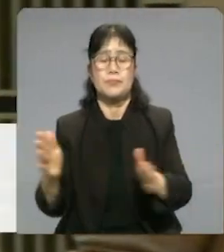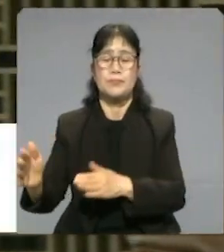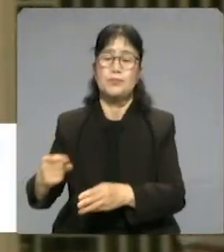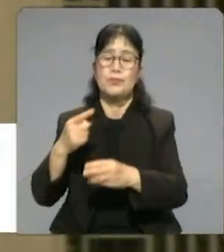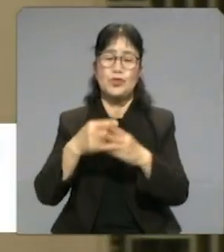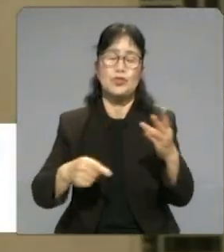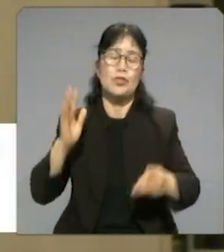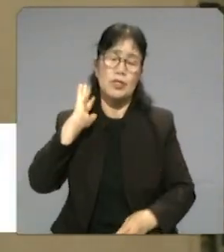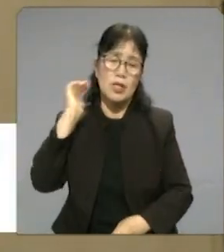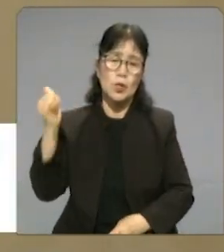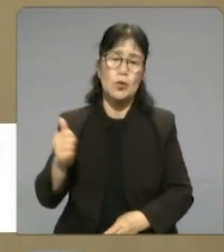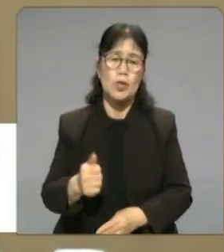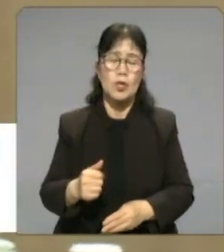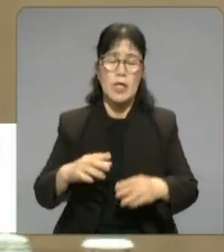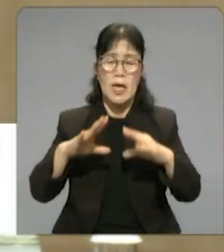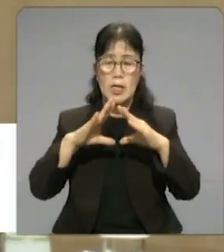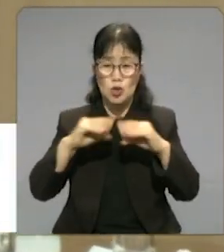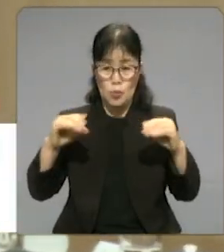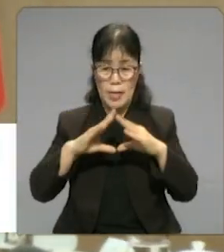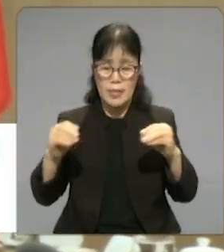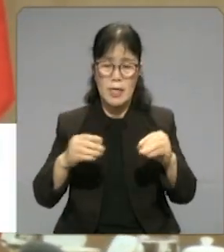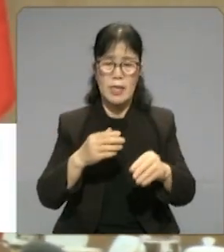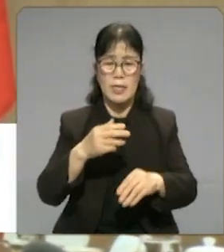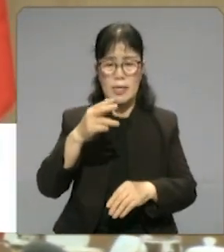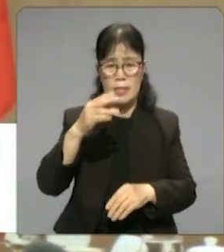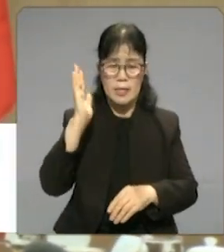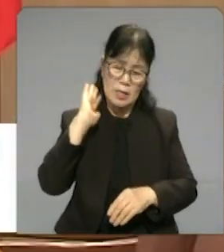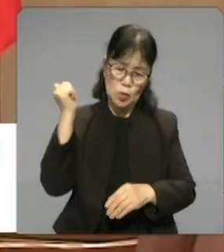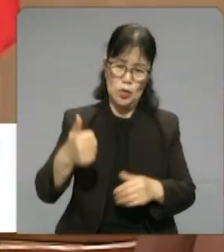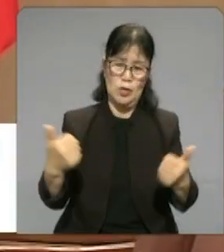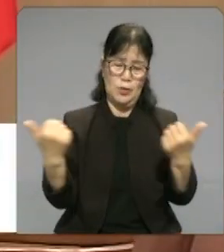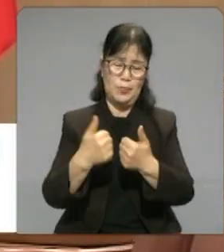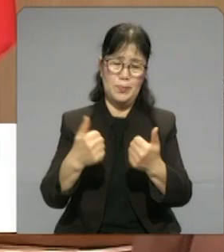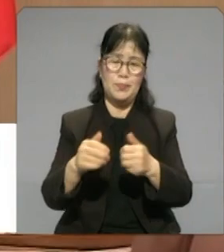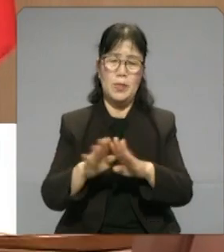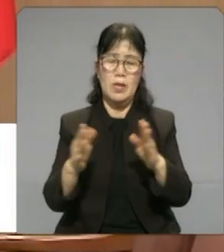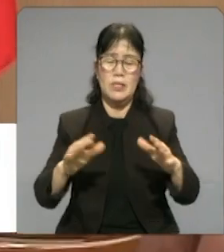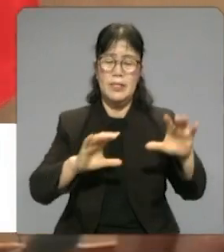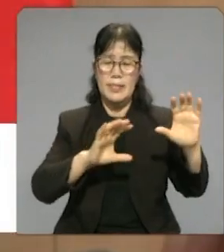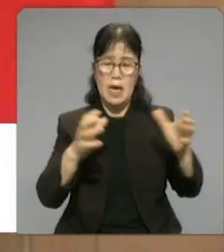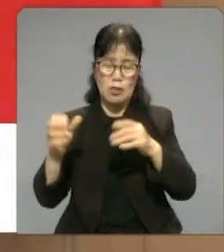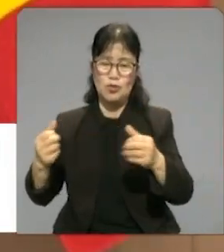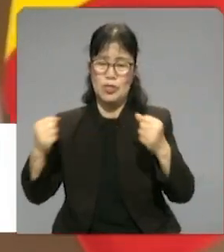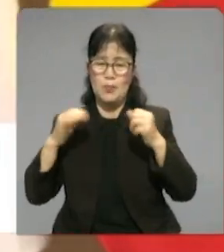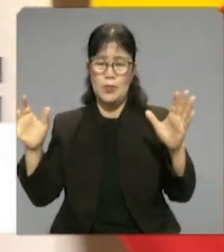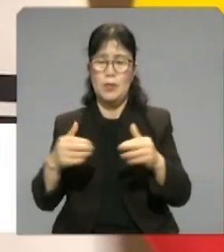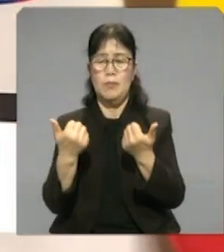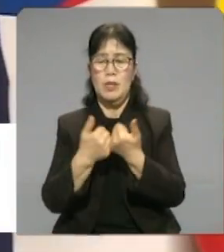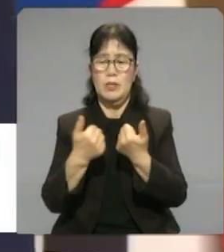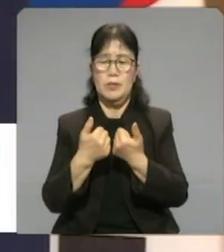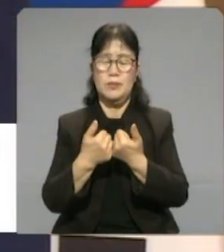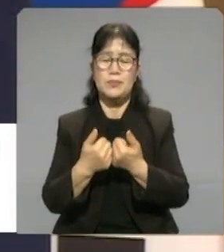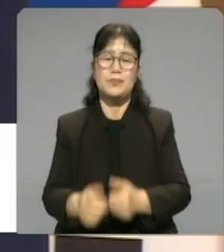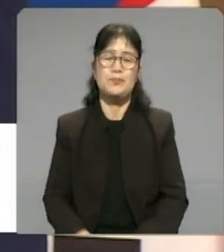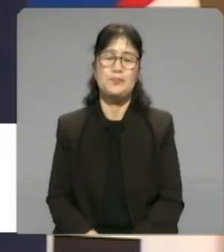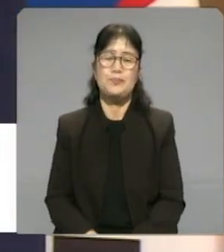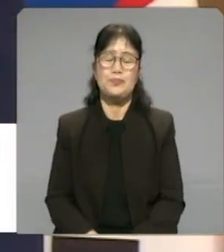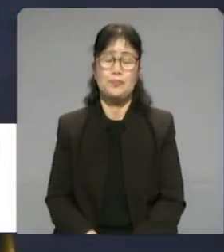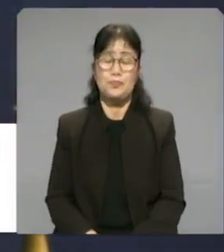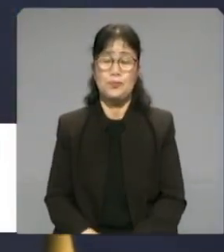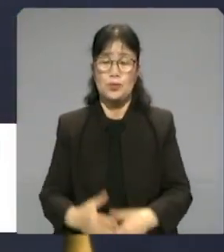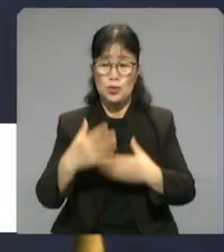윤석열 대통령이 클라우스 요하니스 루마니아 대통령과 정상회담을 갖고 양국 협력 방안을 논의했습니다. 루마니아